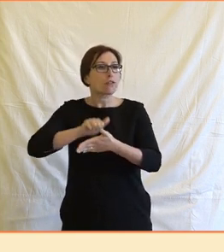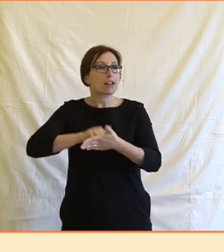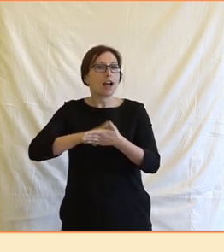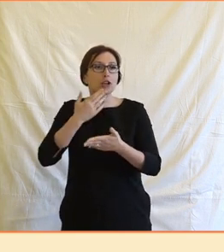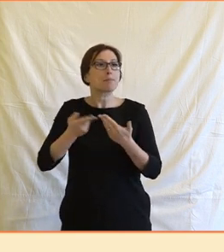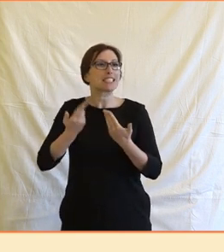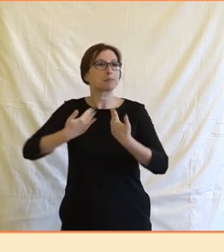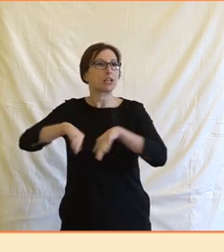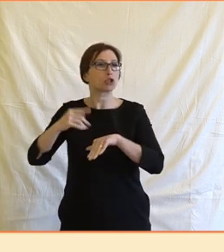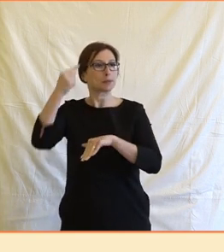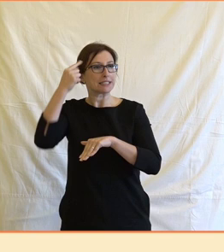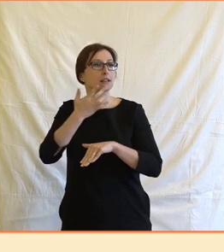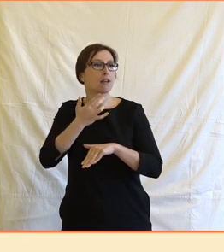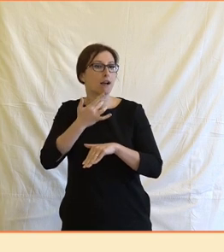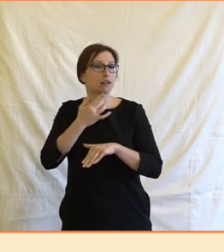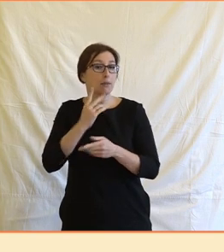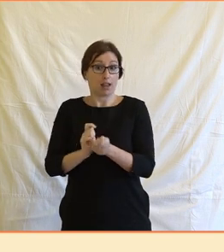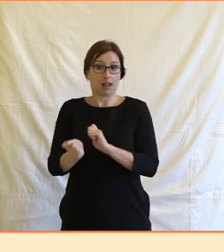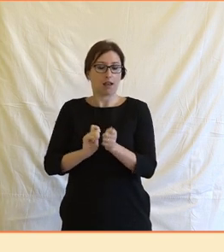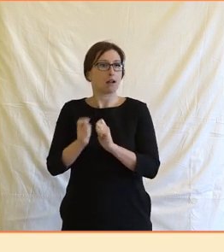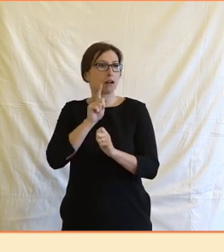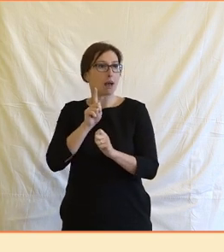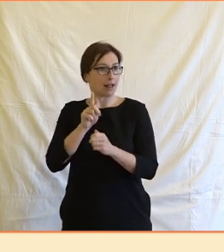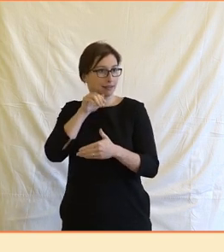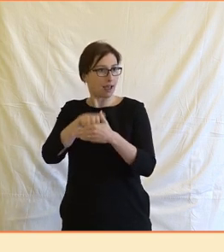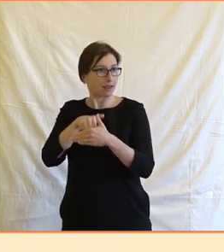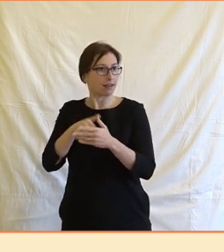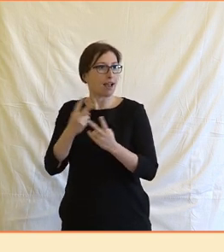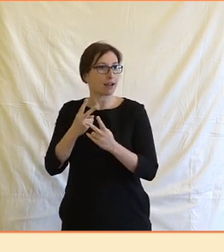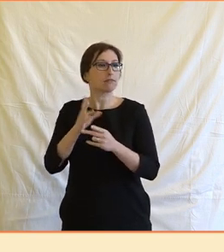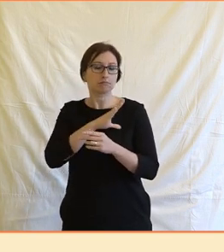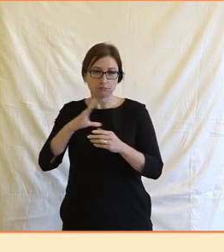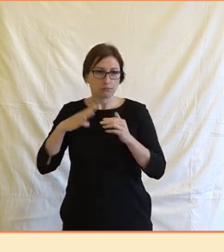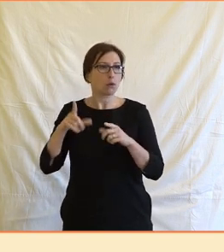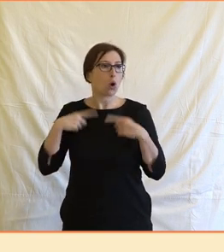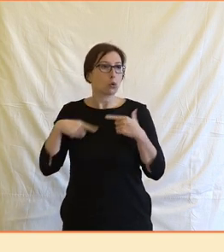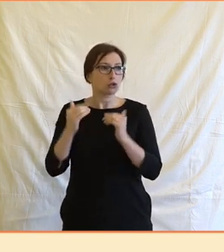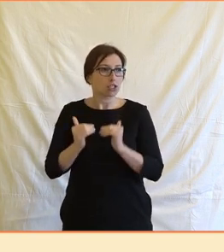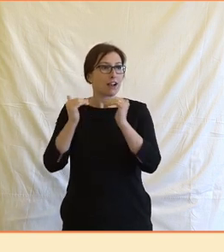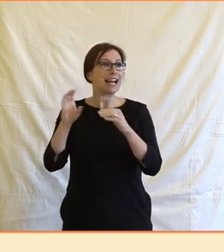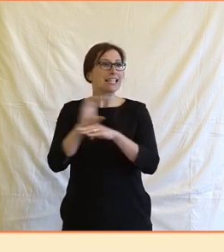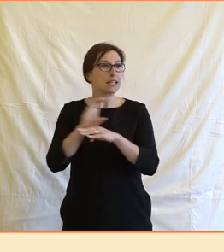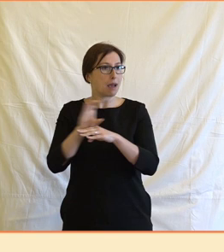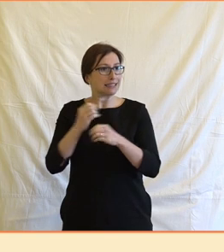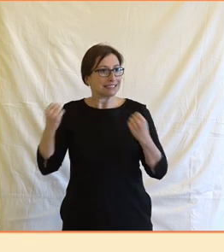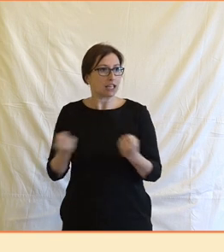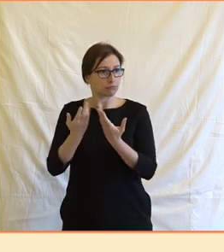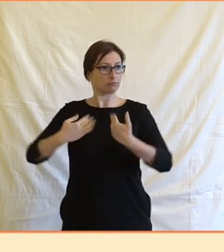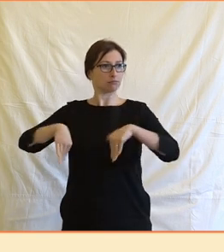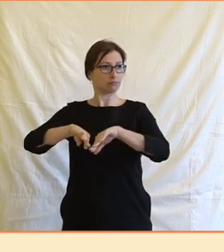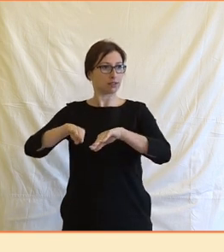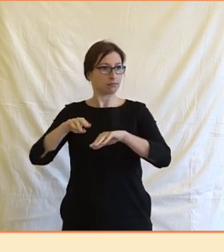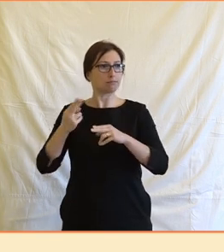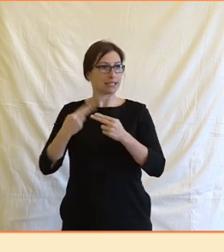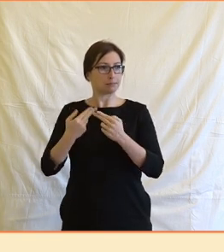přistupují k bezpečnosti elektronické komunikace. To znamená, že nadstandardně zabezpečené e-maily